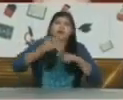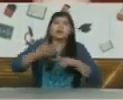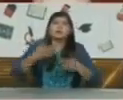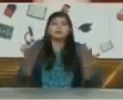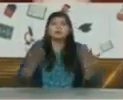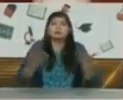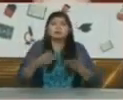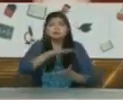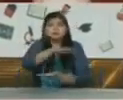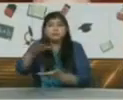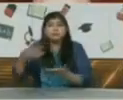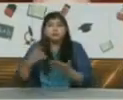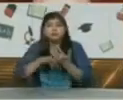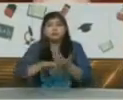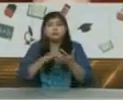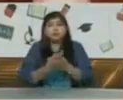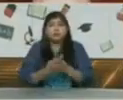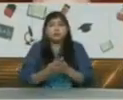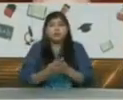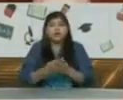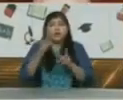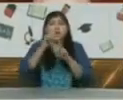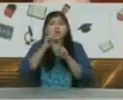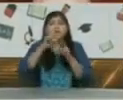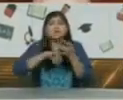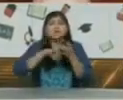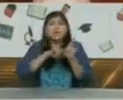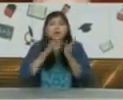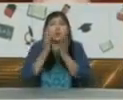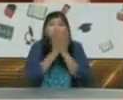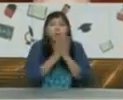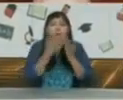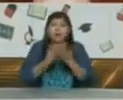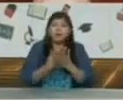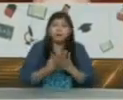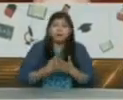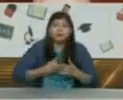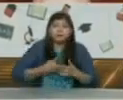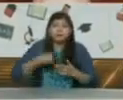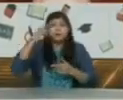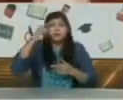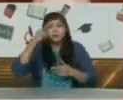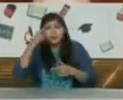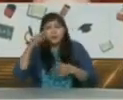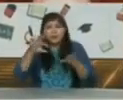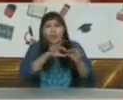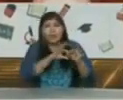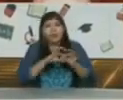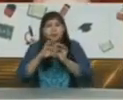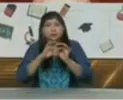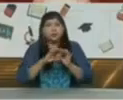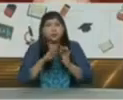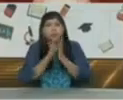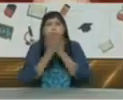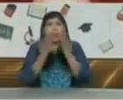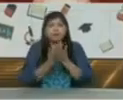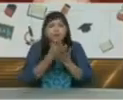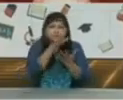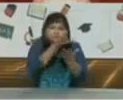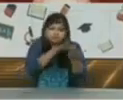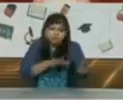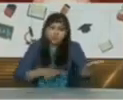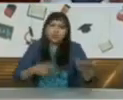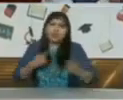कोई विद्यार्थी अगर साइकोलॉजी पढ़ेगा तो उसमें मेमोरी बाय एसोसिएशन का कंसेप्ट विस्तार से